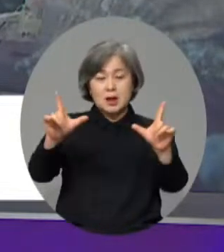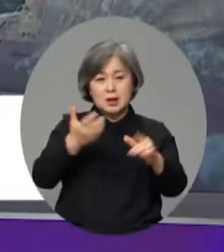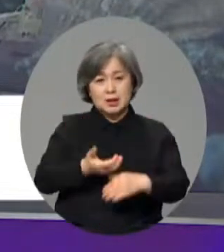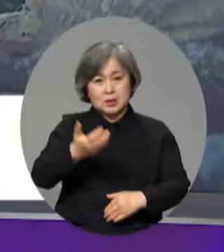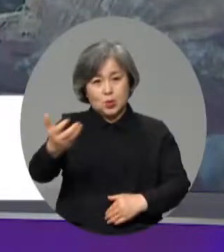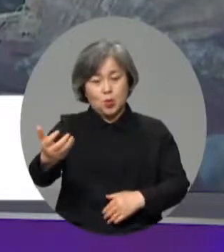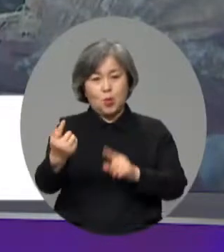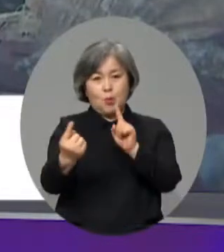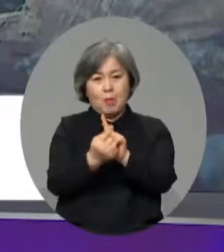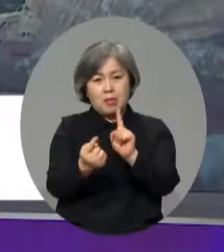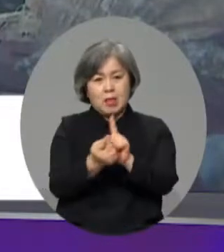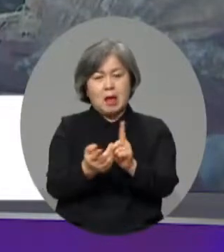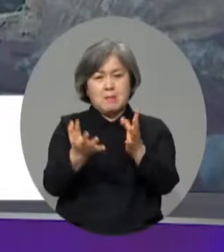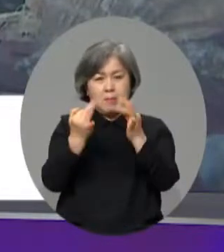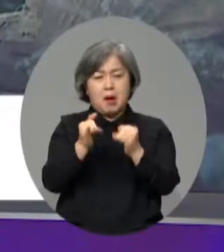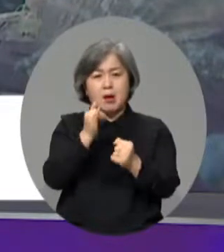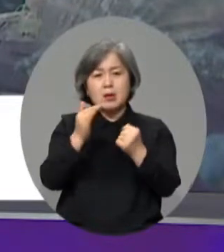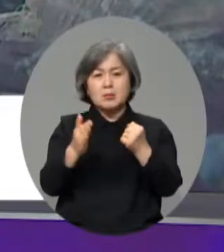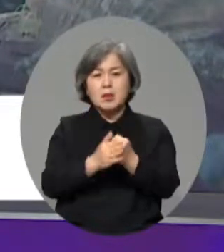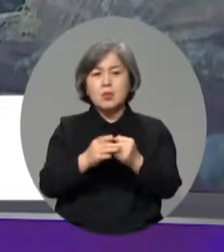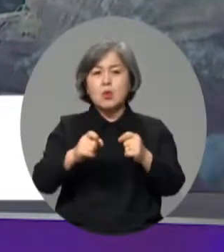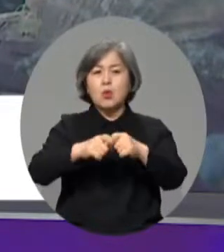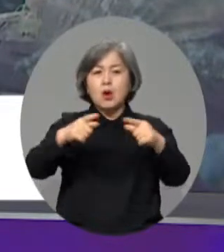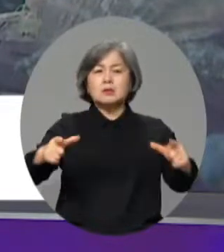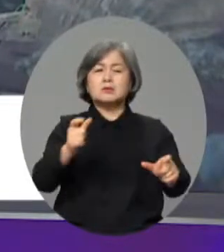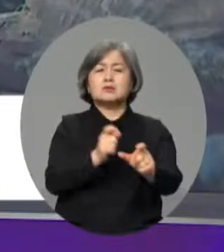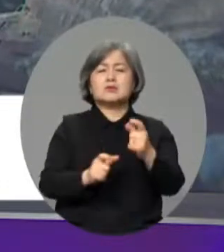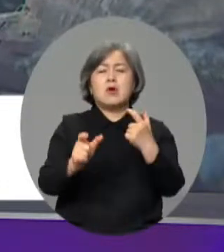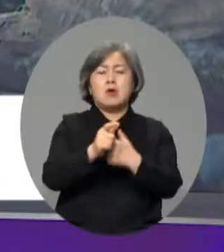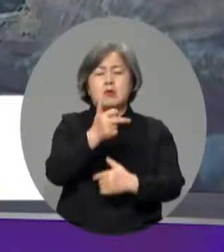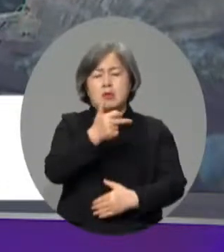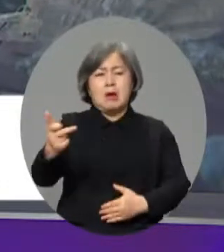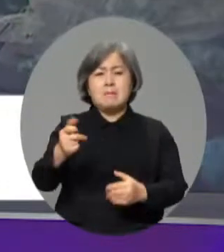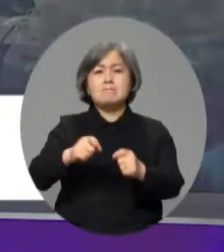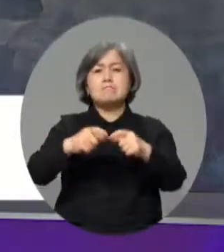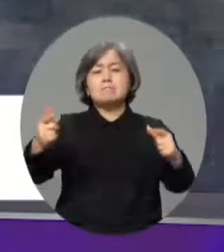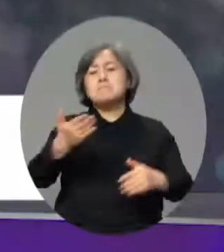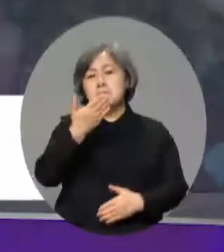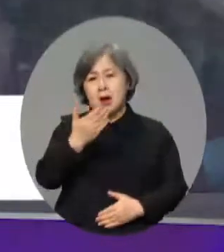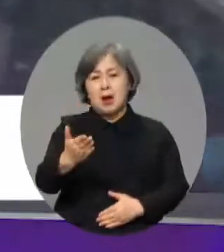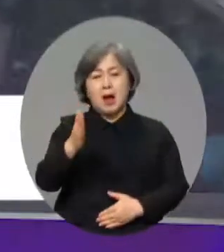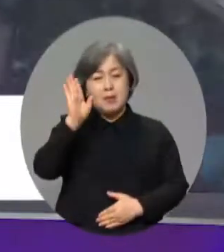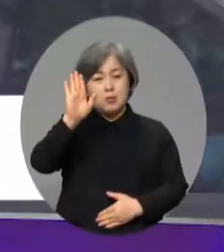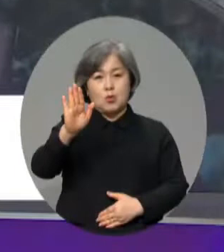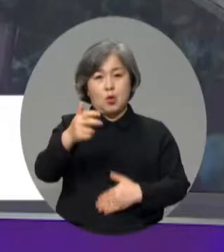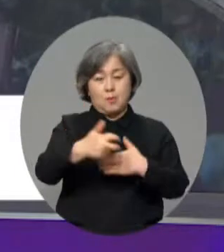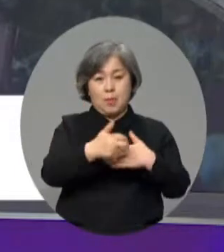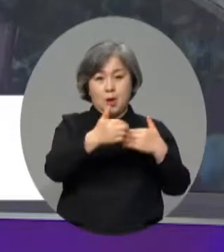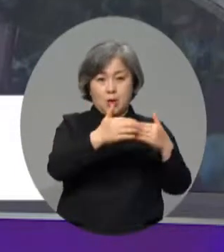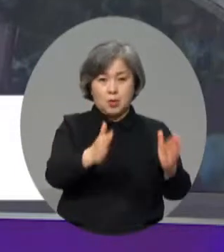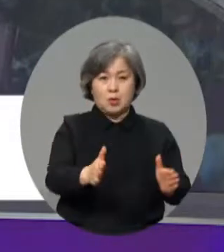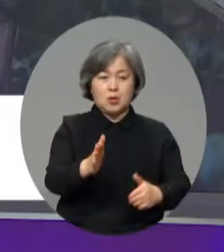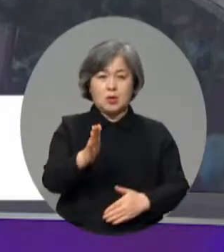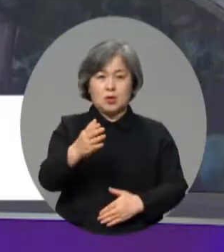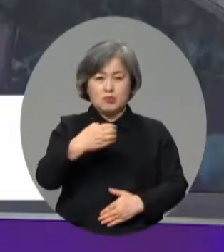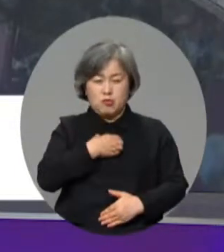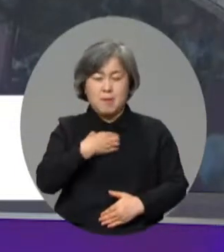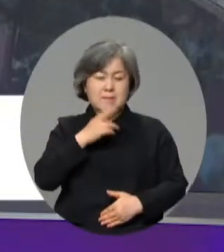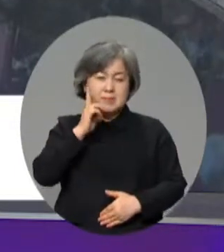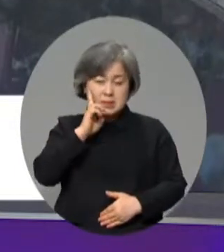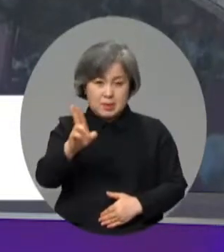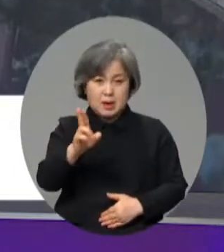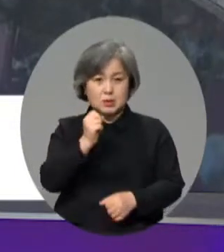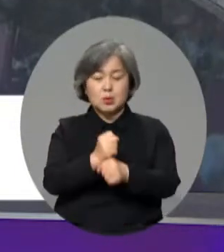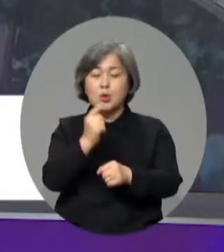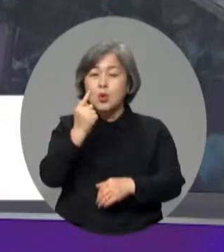만남이 자지 기 때문에 확장 주 무가 더 크게 될 수 있습니다 앞으로는 경상 은 이 중증환자 위주로 채워지고 또